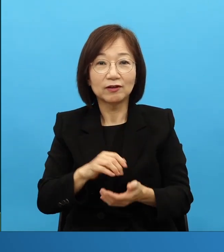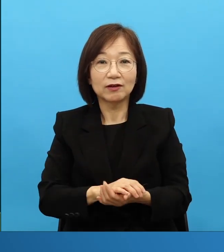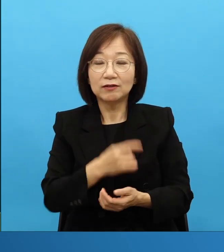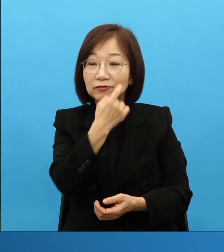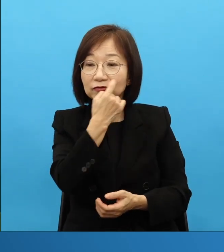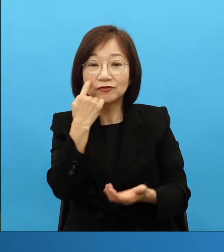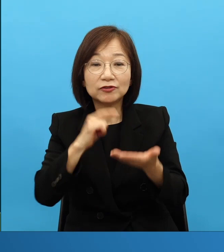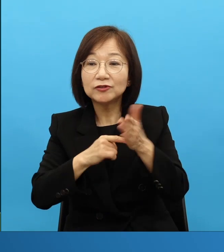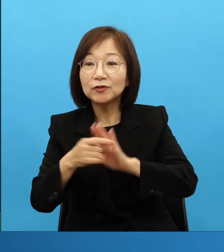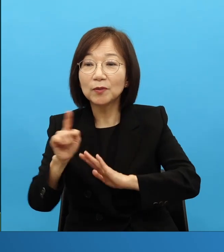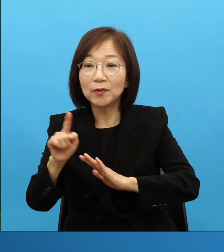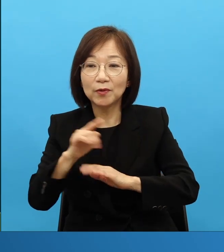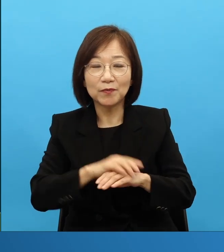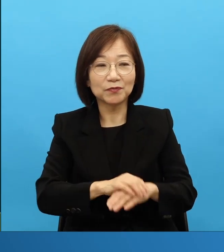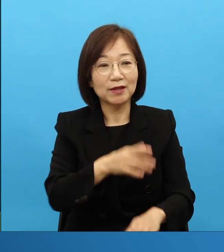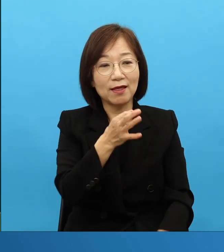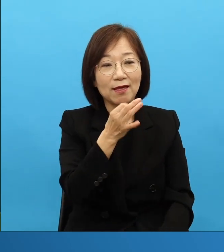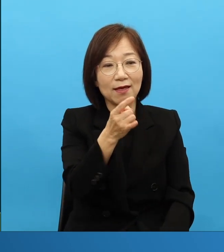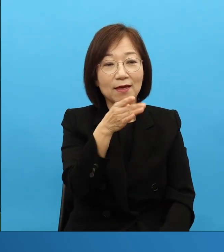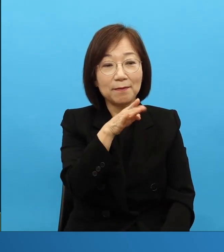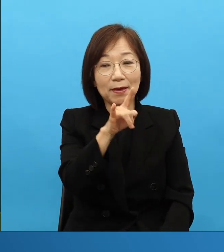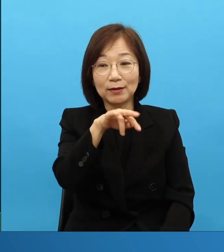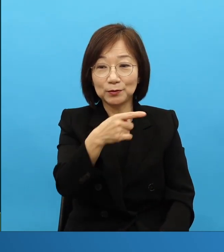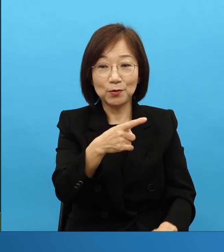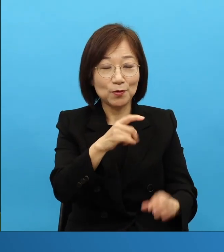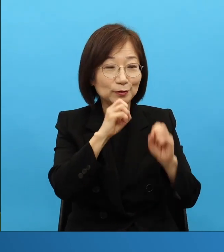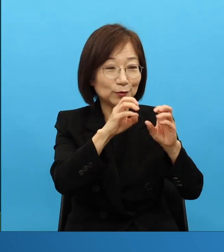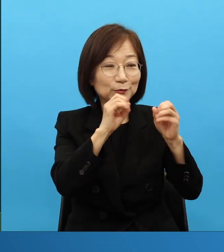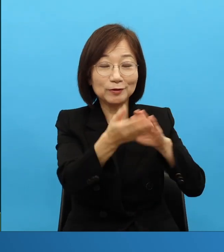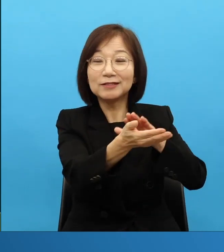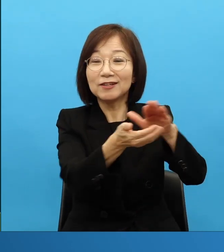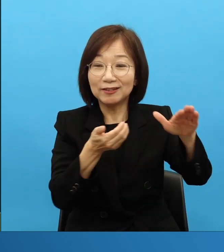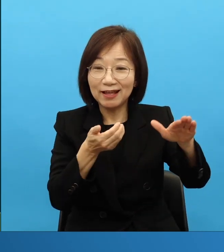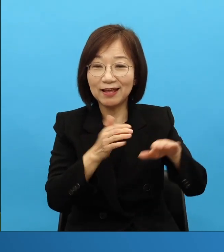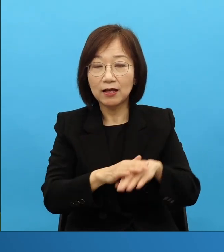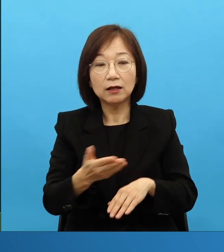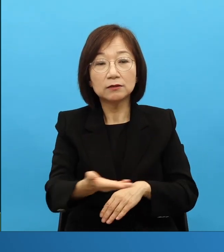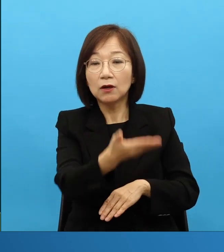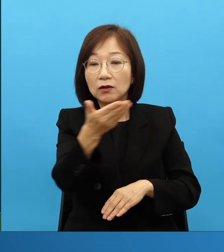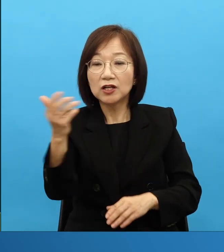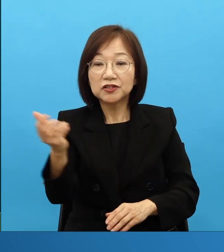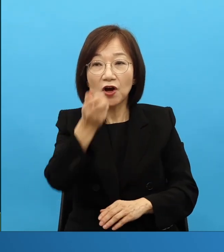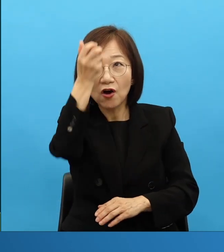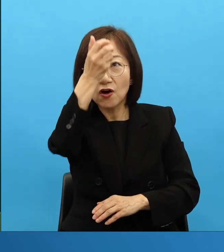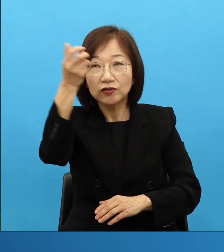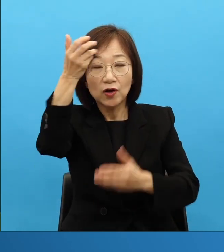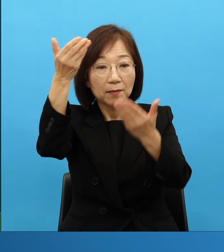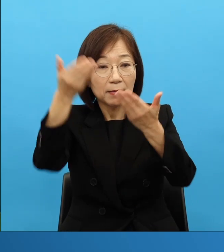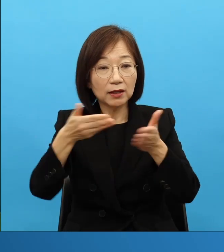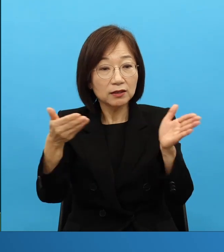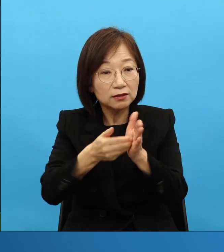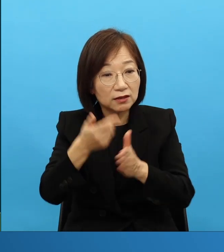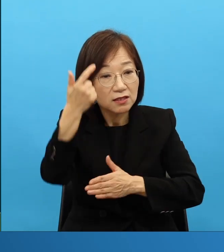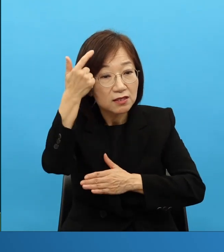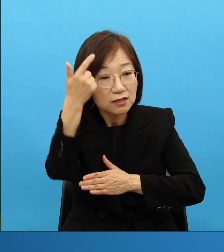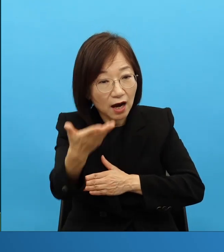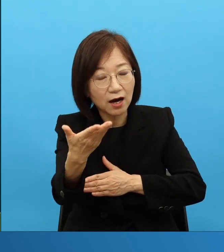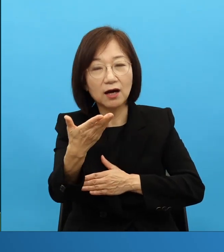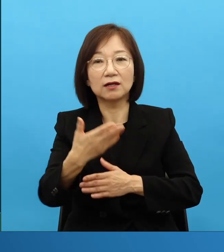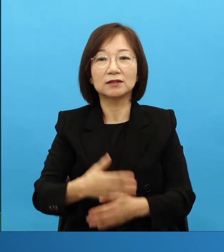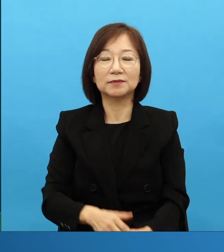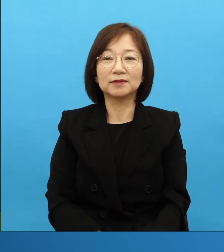때 성령 받았냐 이렇게 물었잖아. 바울이 물었어요. And the evidence of that, when he was teaching in Ephesus, is, did you receive the Holy Spirit when you 그 believed?